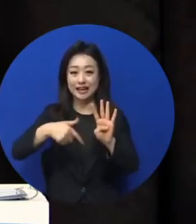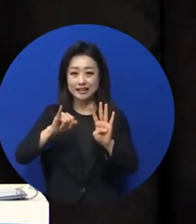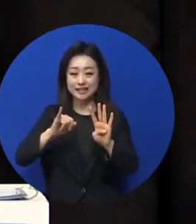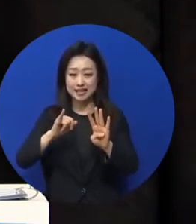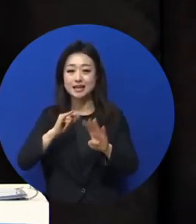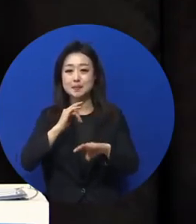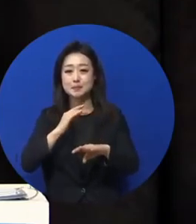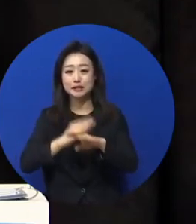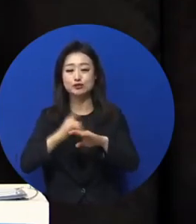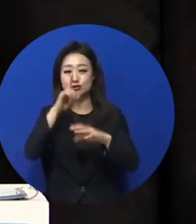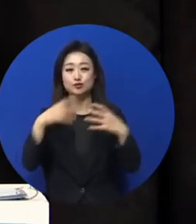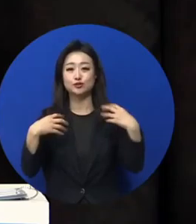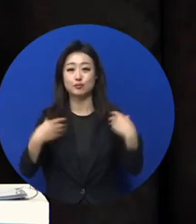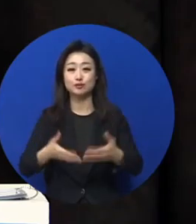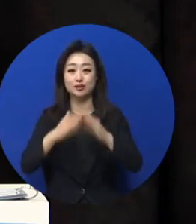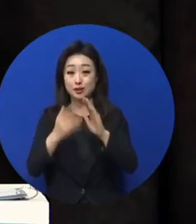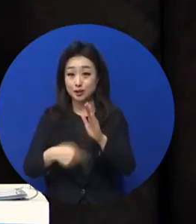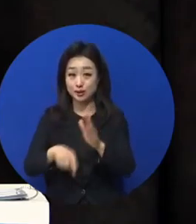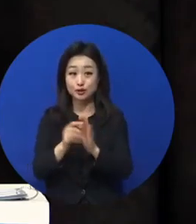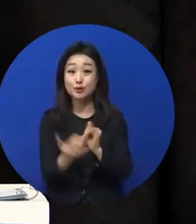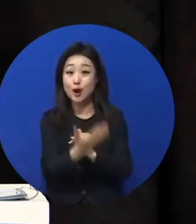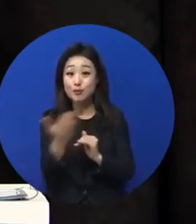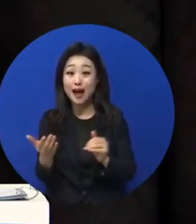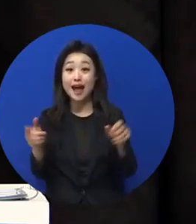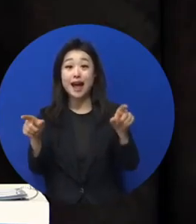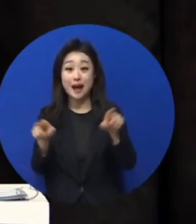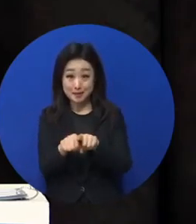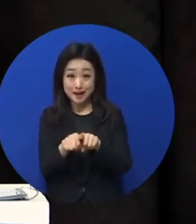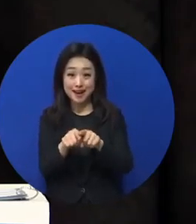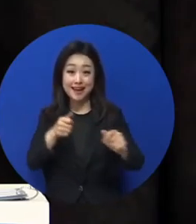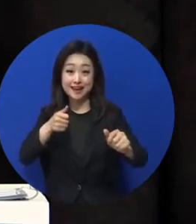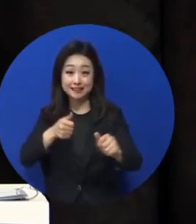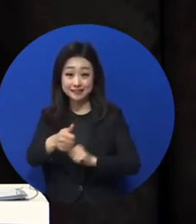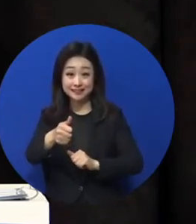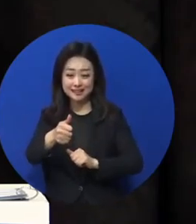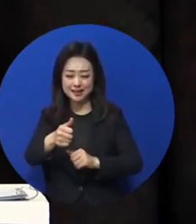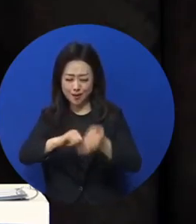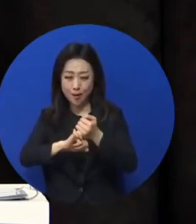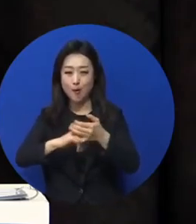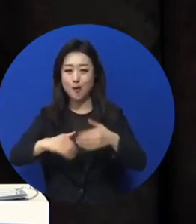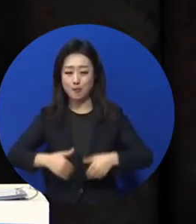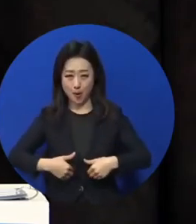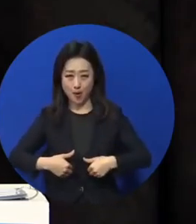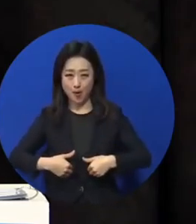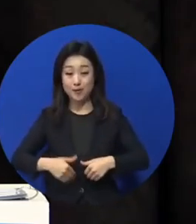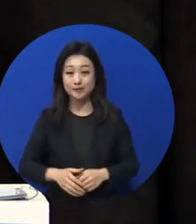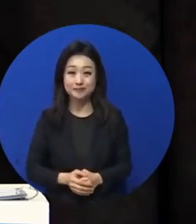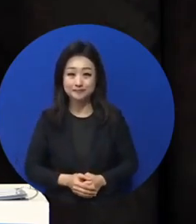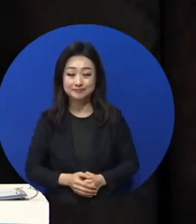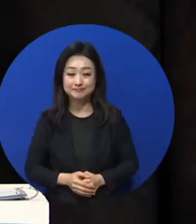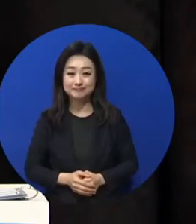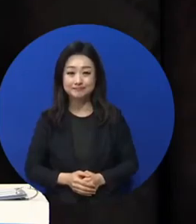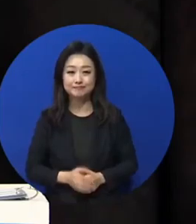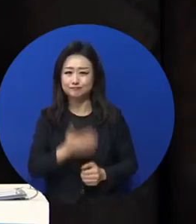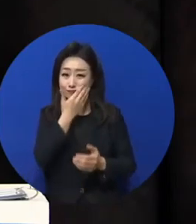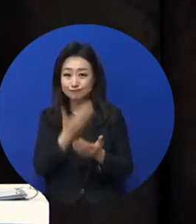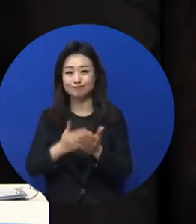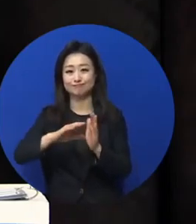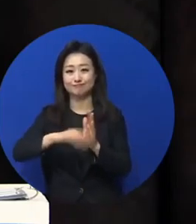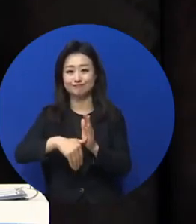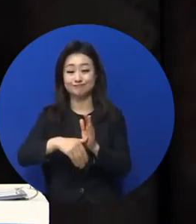민주정부 출범을 위해 국민과 함께 반드시 승리해야 하는 선거입니다. 이러한 절체절명의